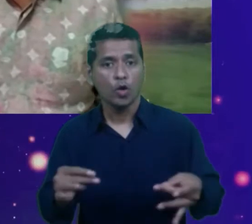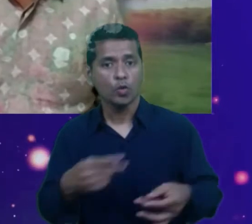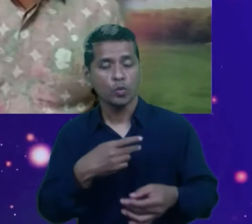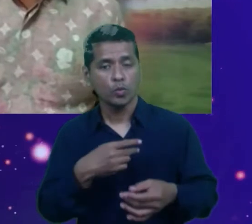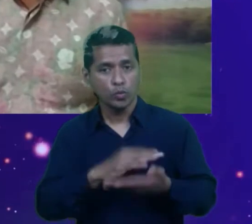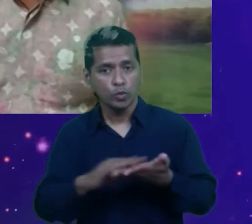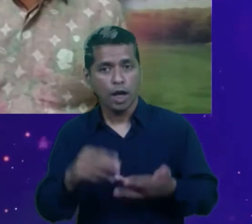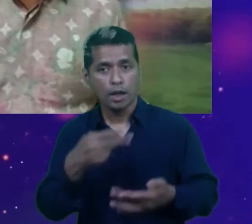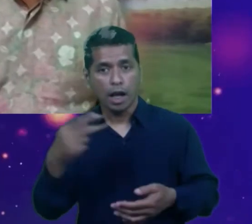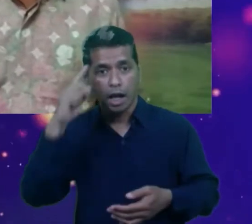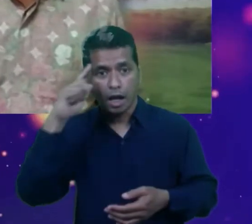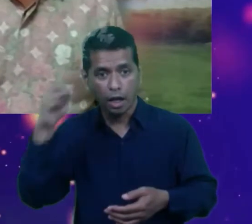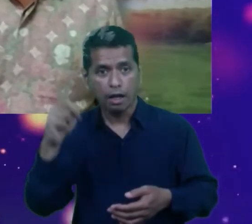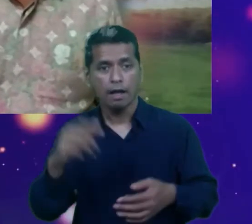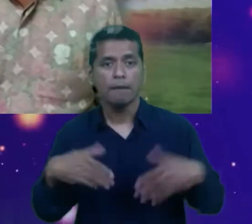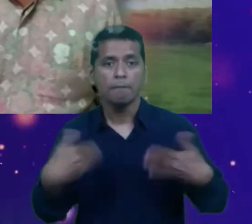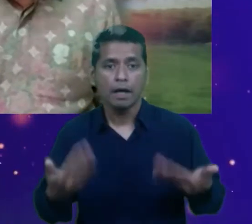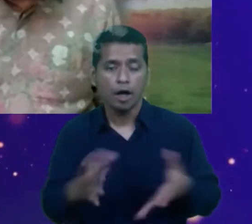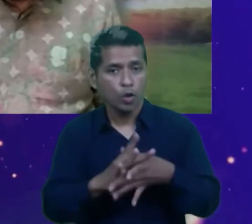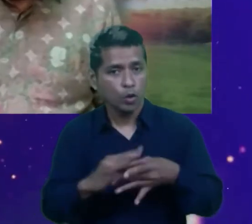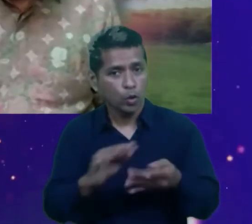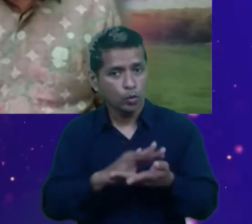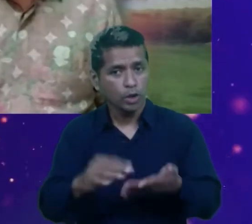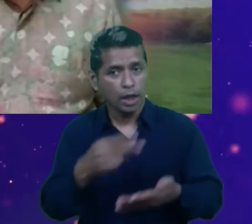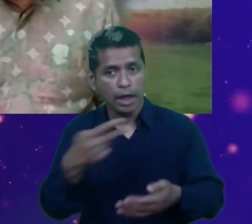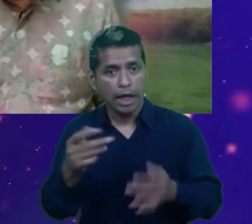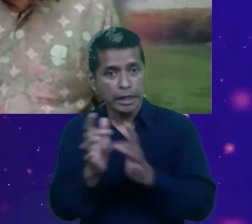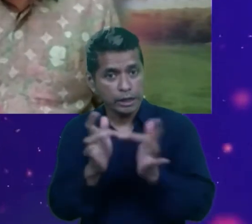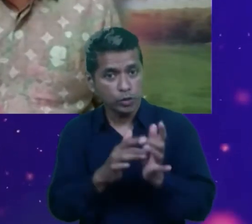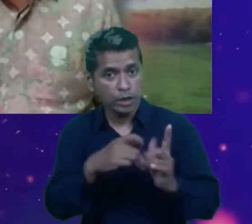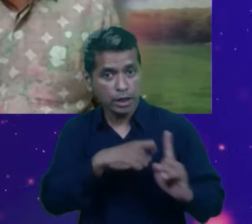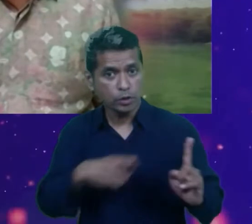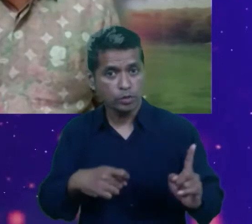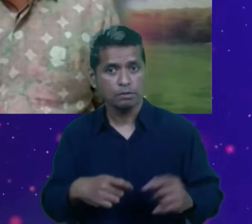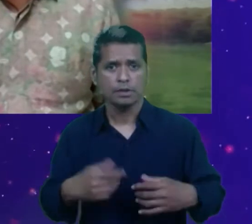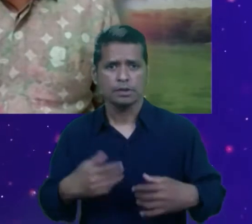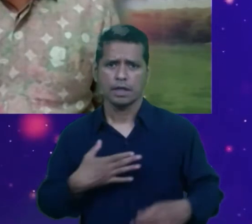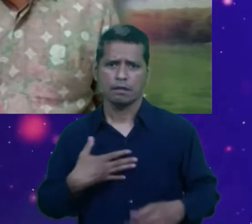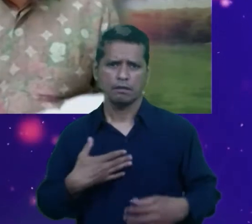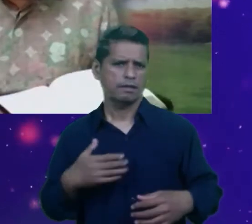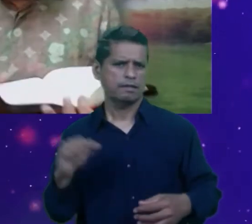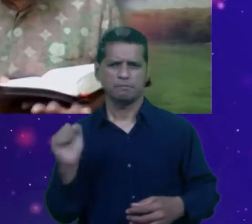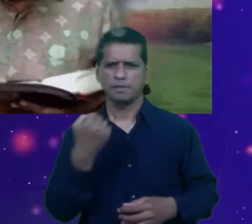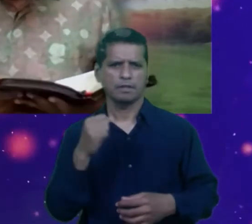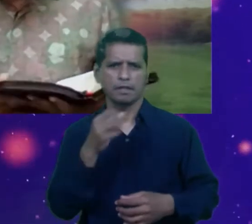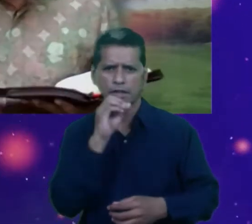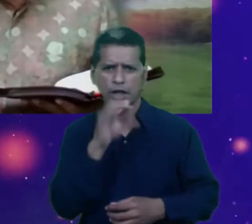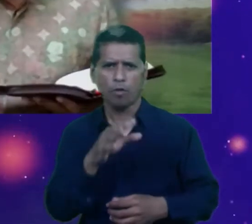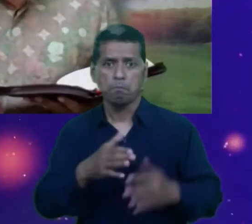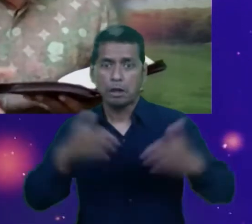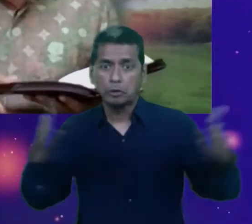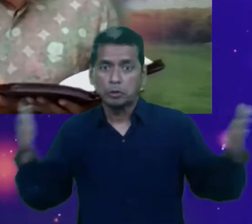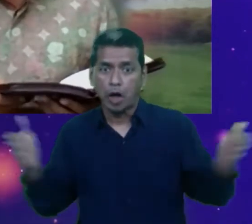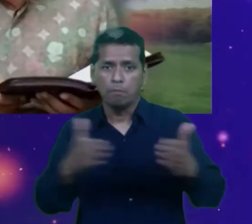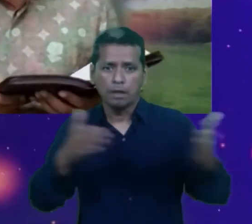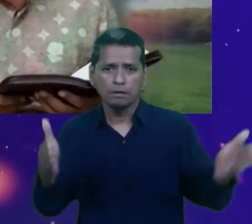hari ini. Tapi saya hanya memberikan beberapa petunjuk saja dari dalam firman Tuhan. Ayat yang dikutip tadi